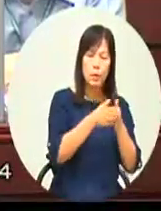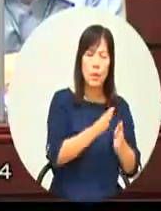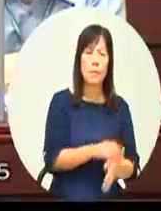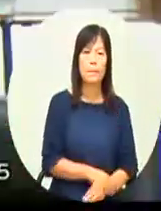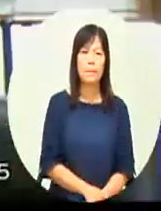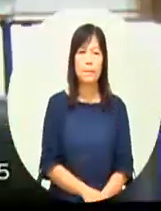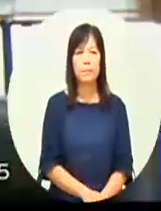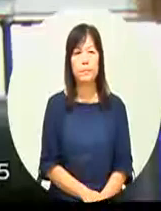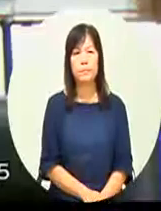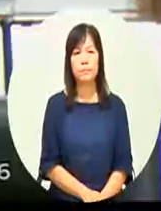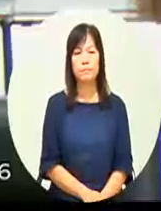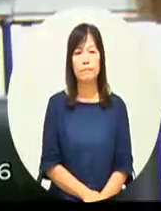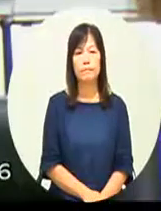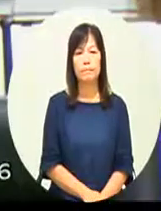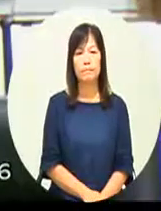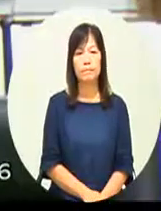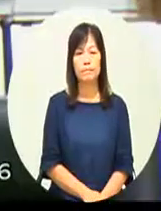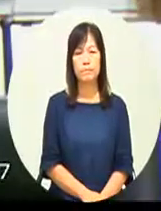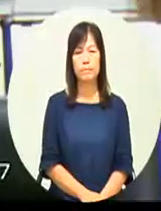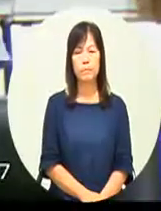求。 好，谢谢局长。